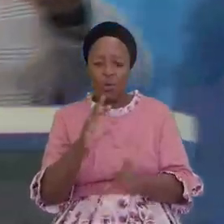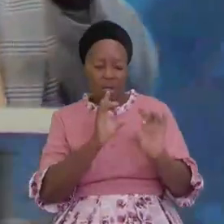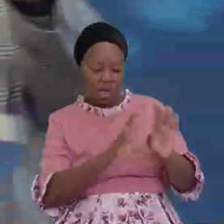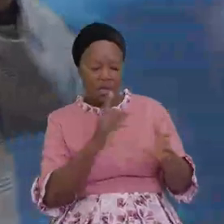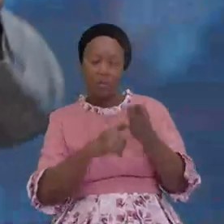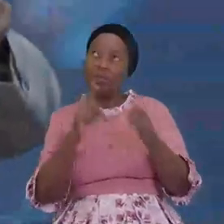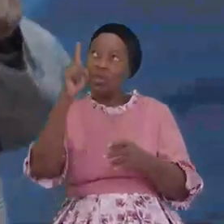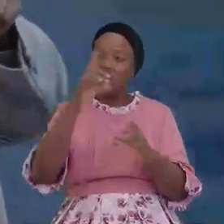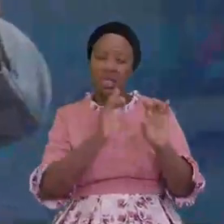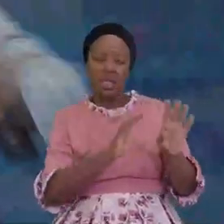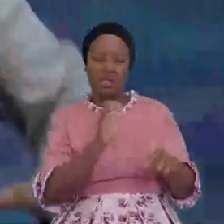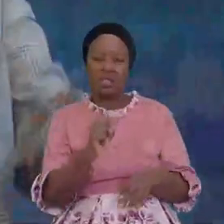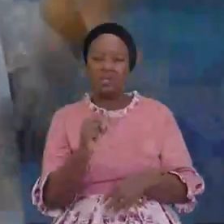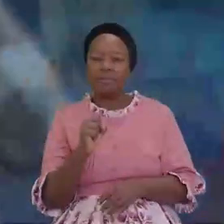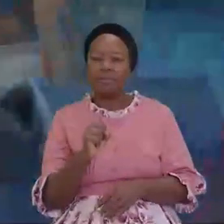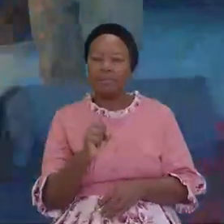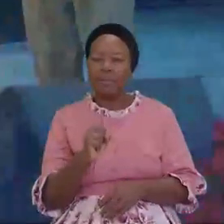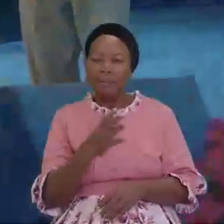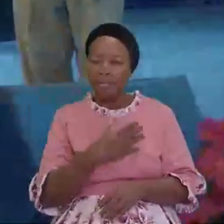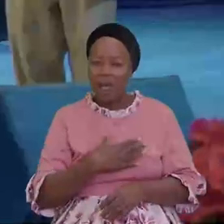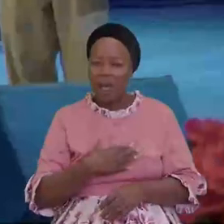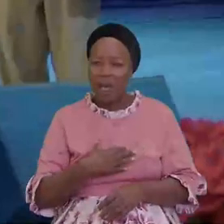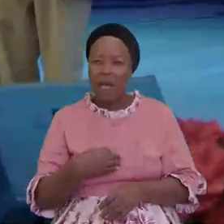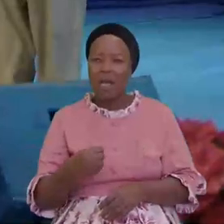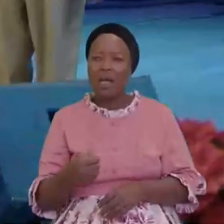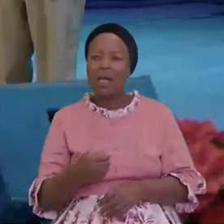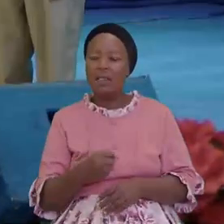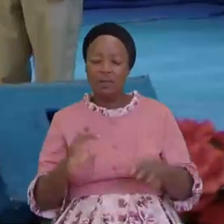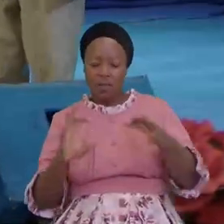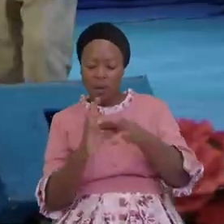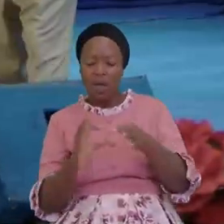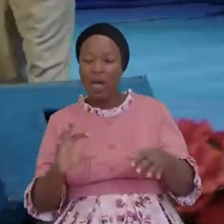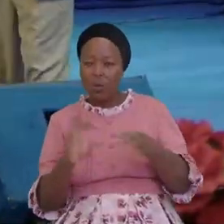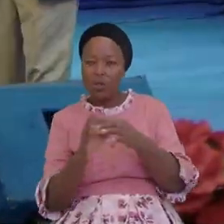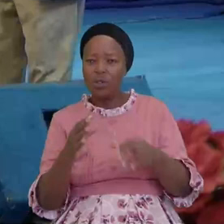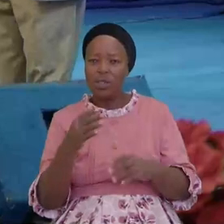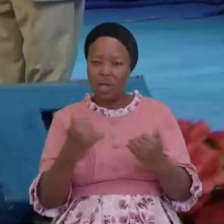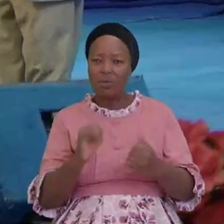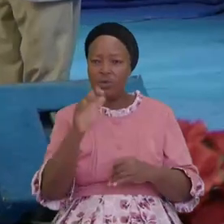tu vas aimer ce qu'il aime, tu vas haïr ce qu'il hait.